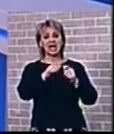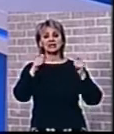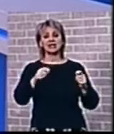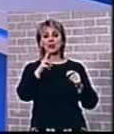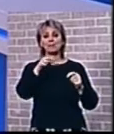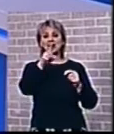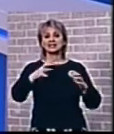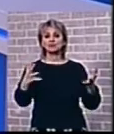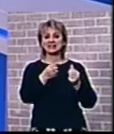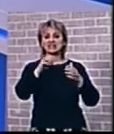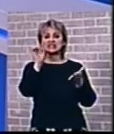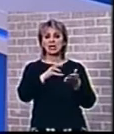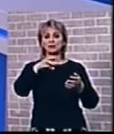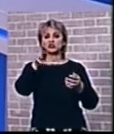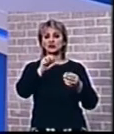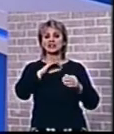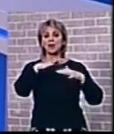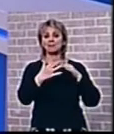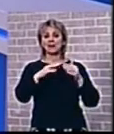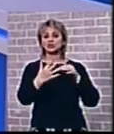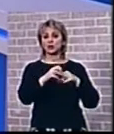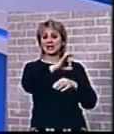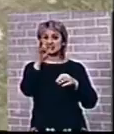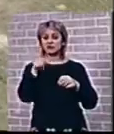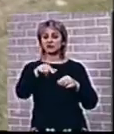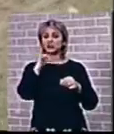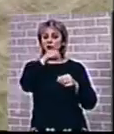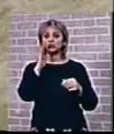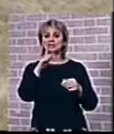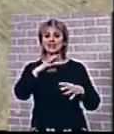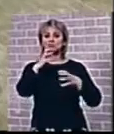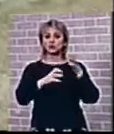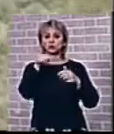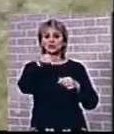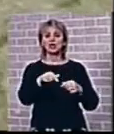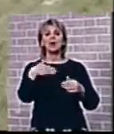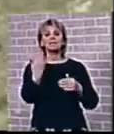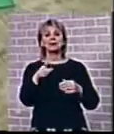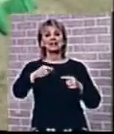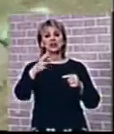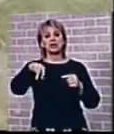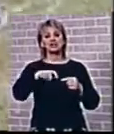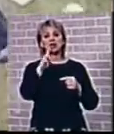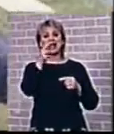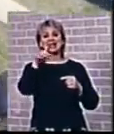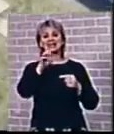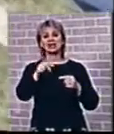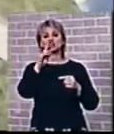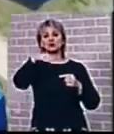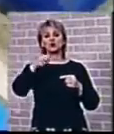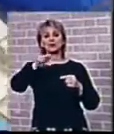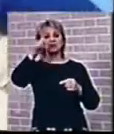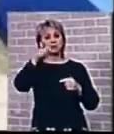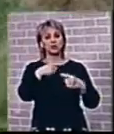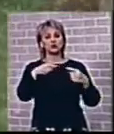базе спасательного центра МЧС у поселка Рассвет. В этом году он стал международным. Помимо дончан, калининградцев, тюменцев, сюда